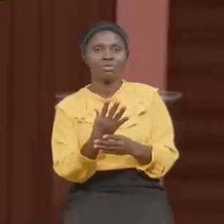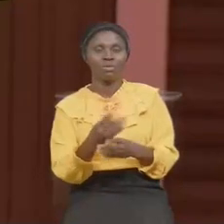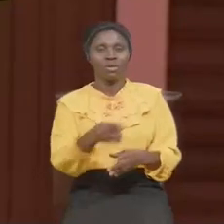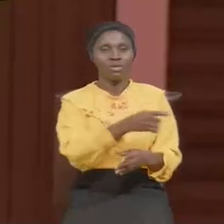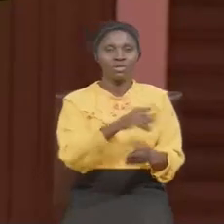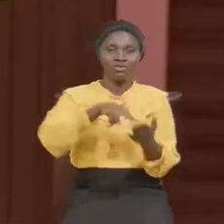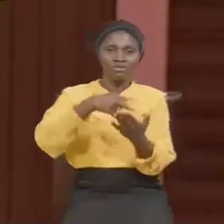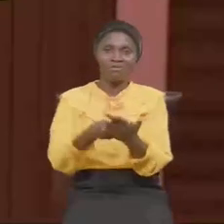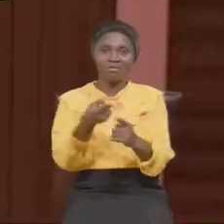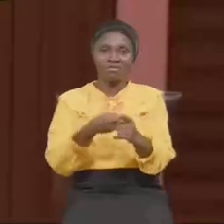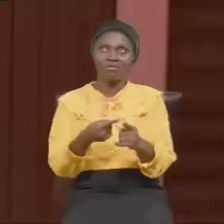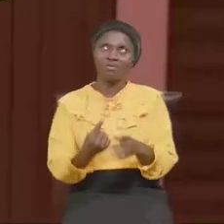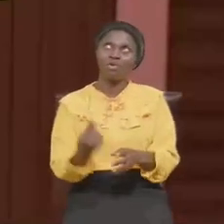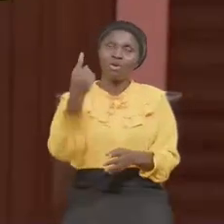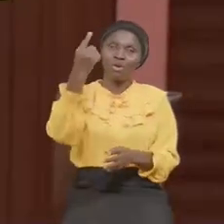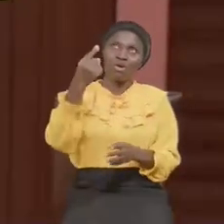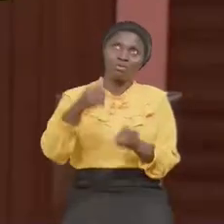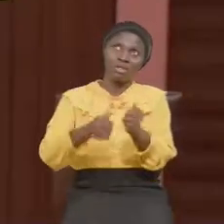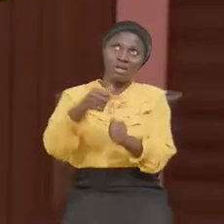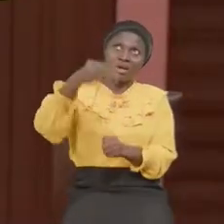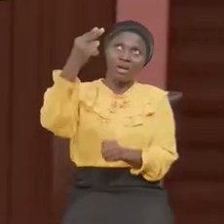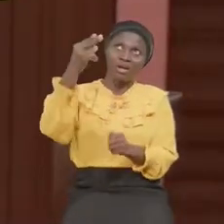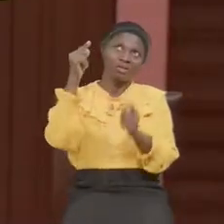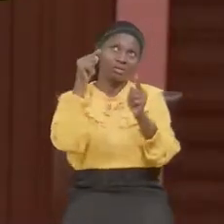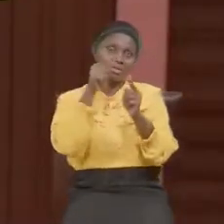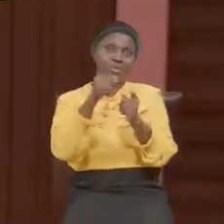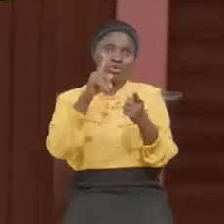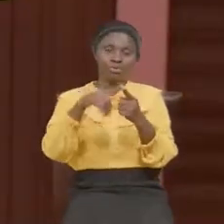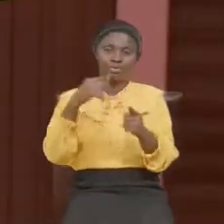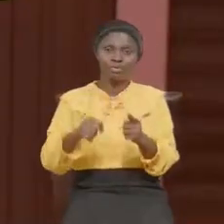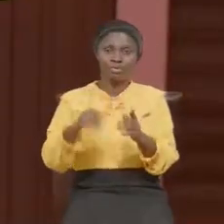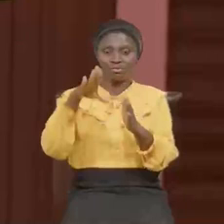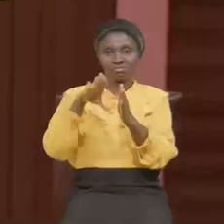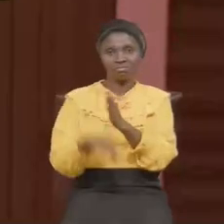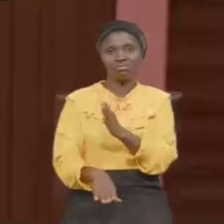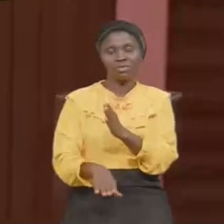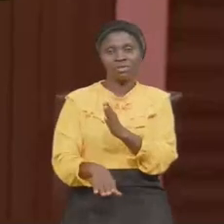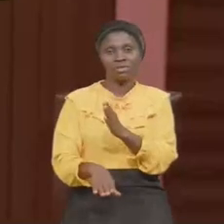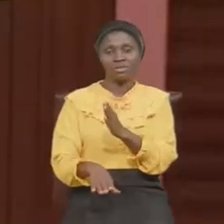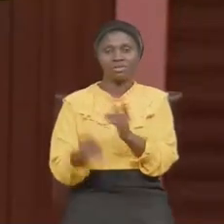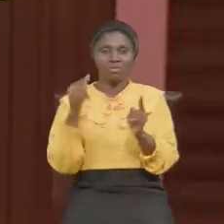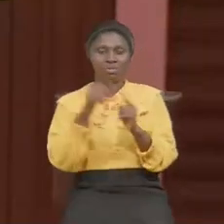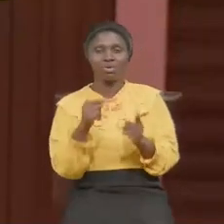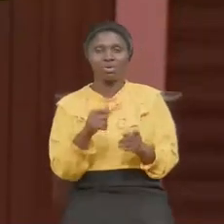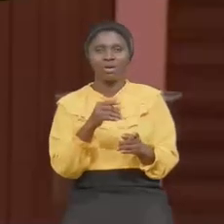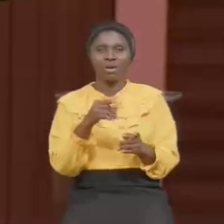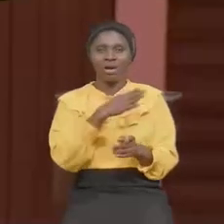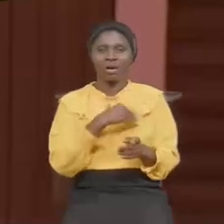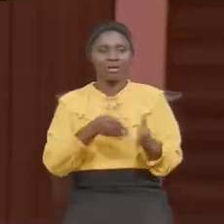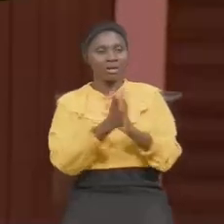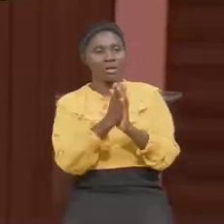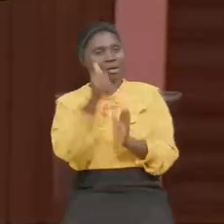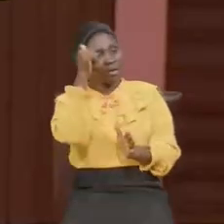plus élevé. Ils sont tombés au plus bas niveau. Adam, où es-tu? Où es-tu? Ils n'étaient